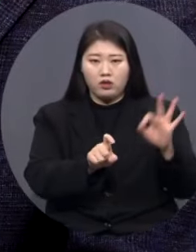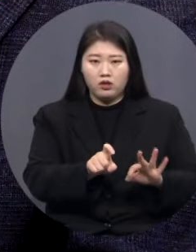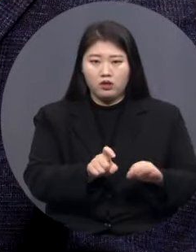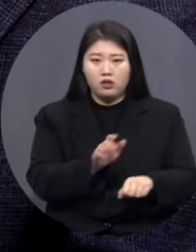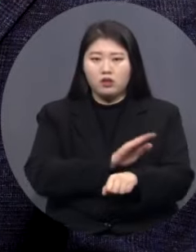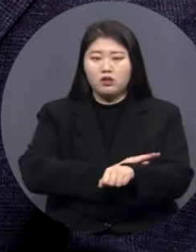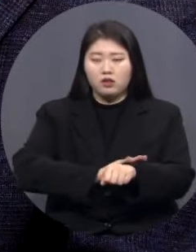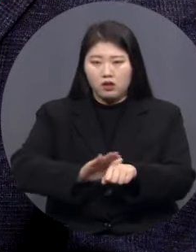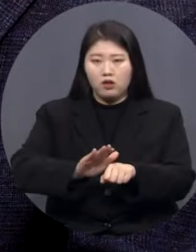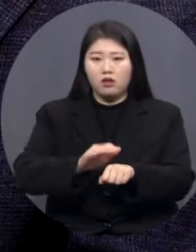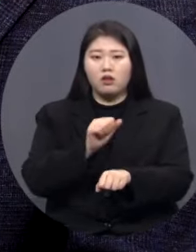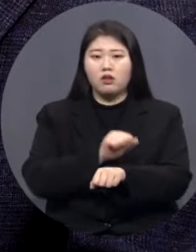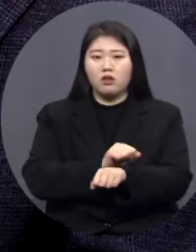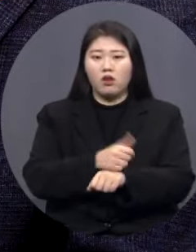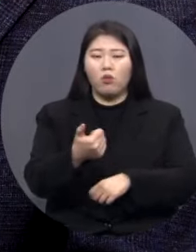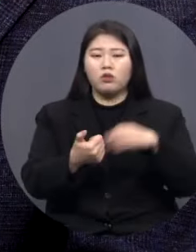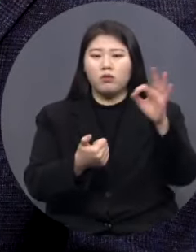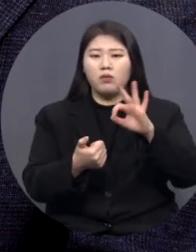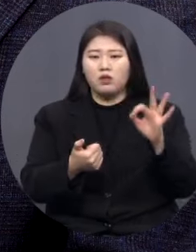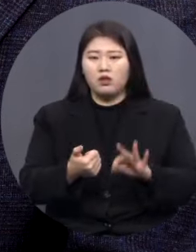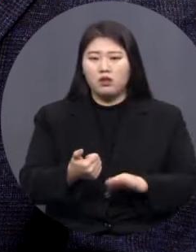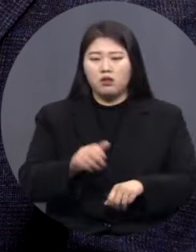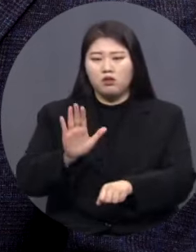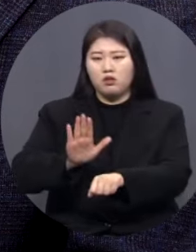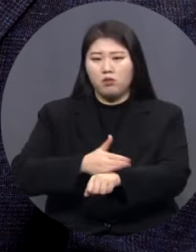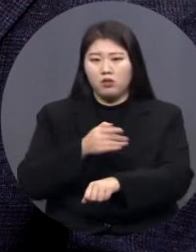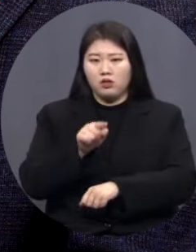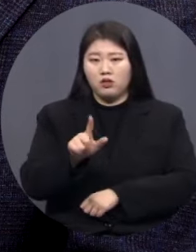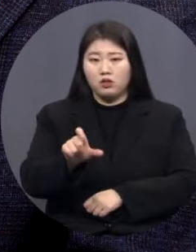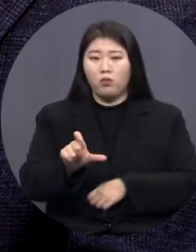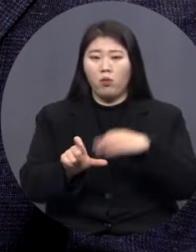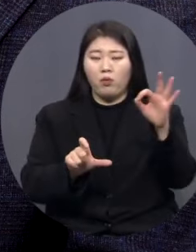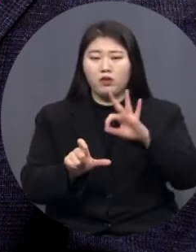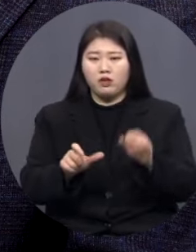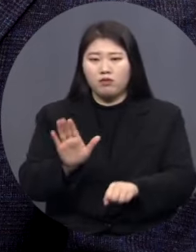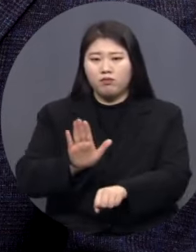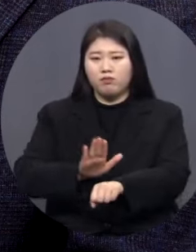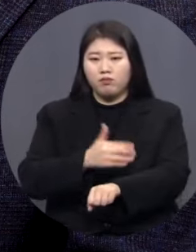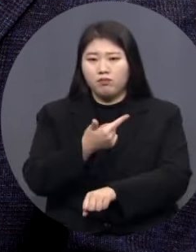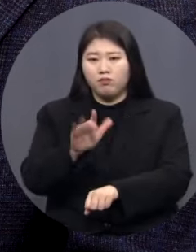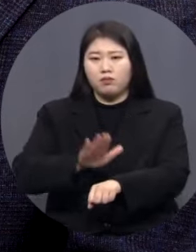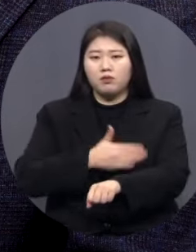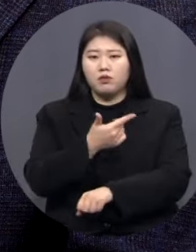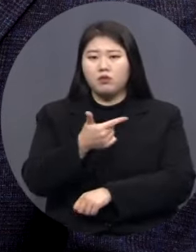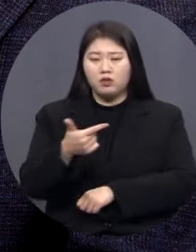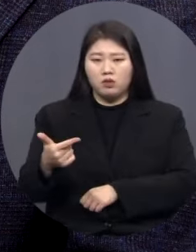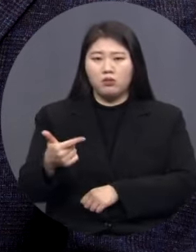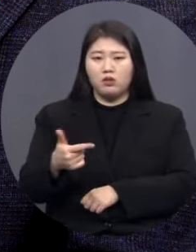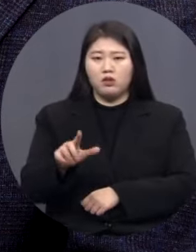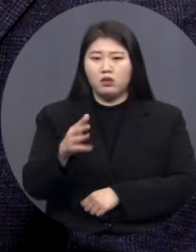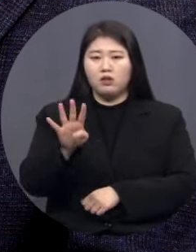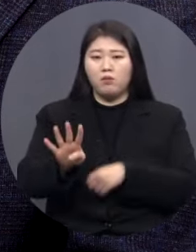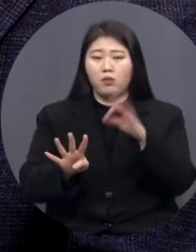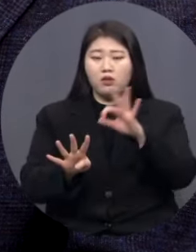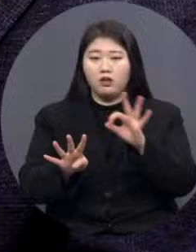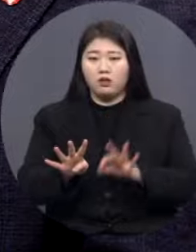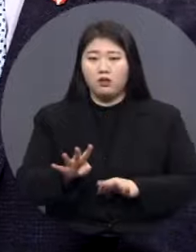잘하는 편이다 50% 잘못하는 편이다 15% 매우 잘못하고 있다 4%